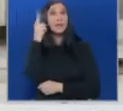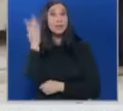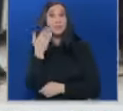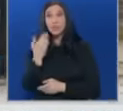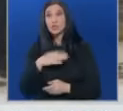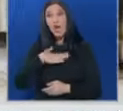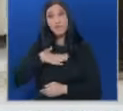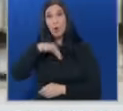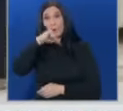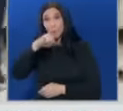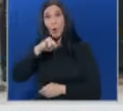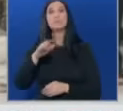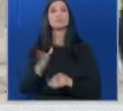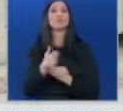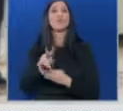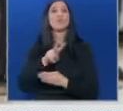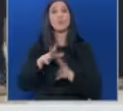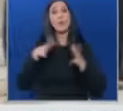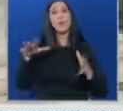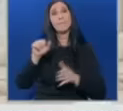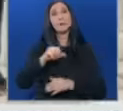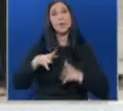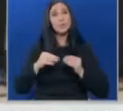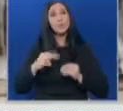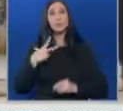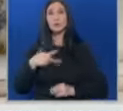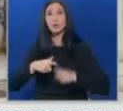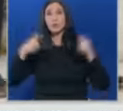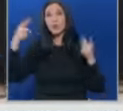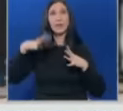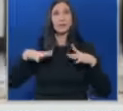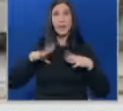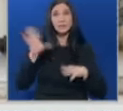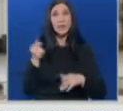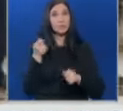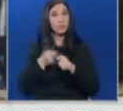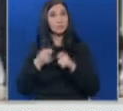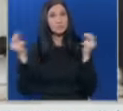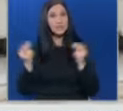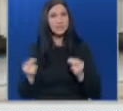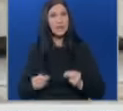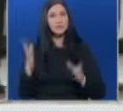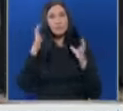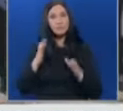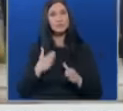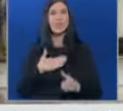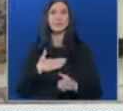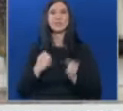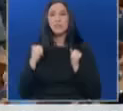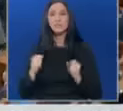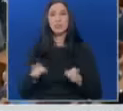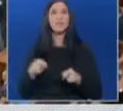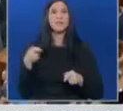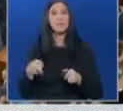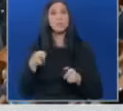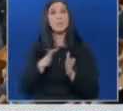компромис между двете големи партии в Румъния, социал-демократите и либералите, заедно да сформират правителство, за да има стабилно управление през този